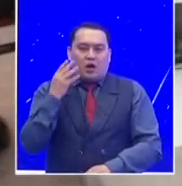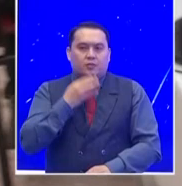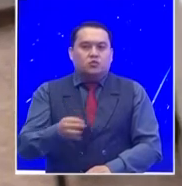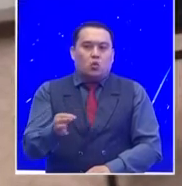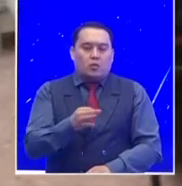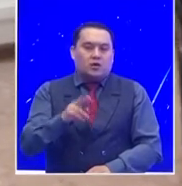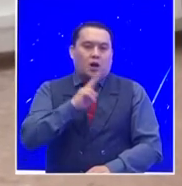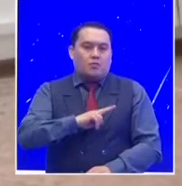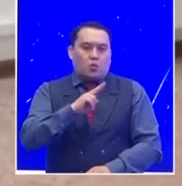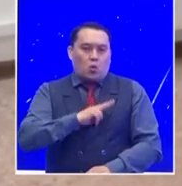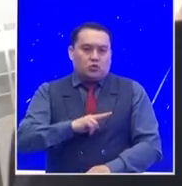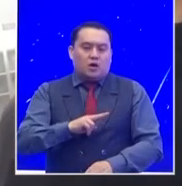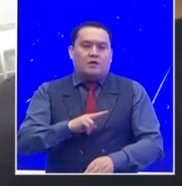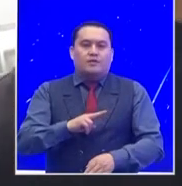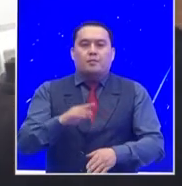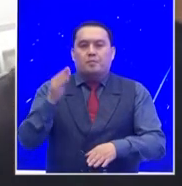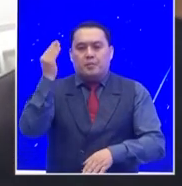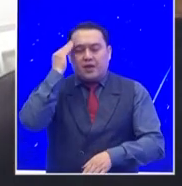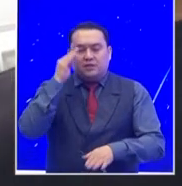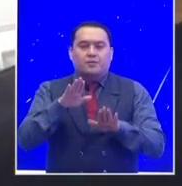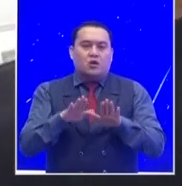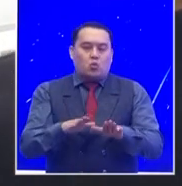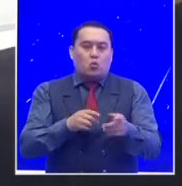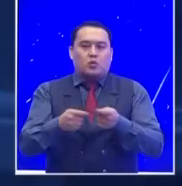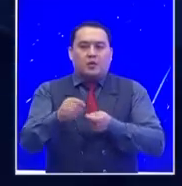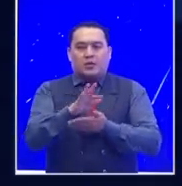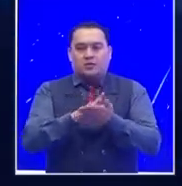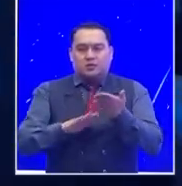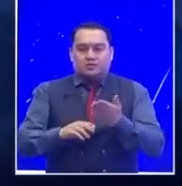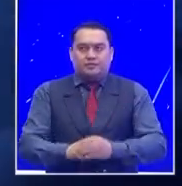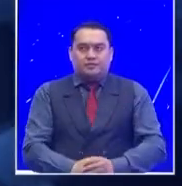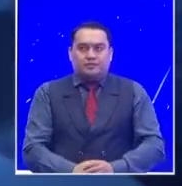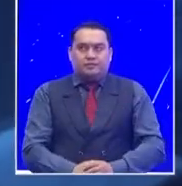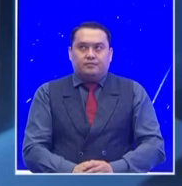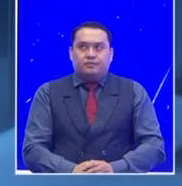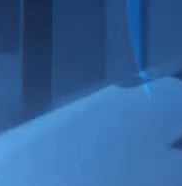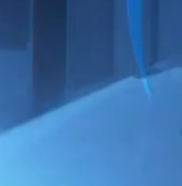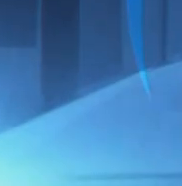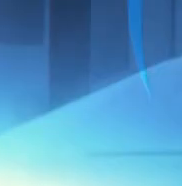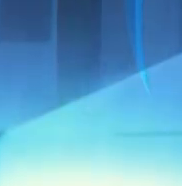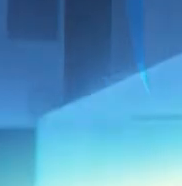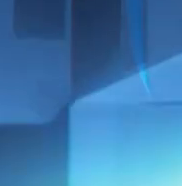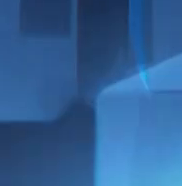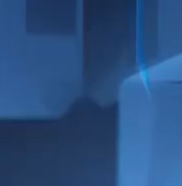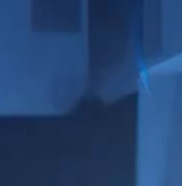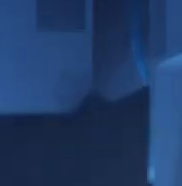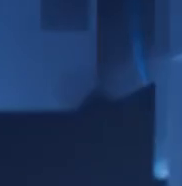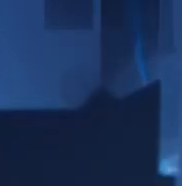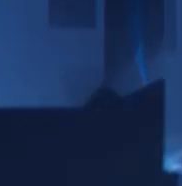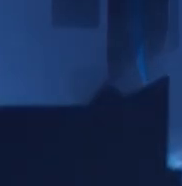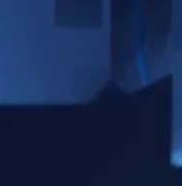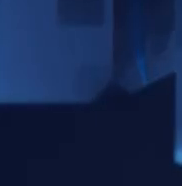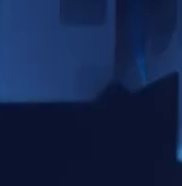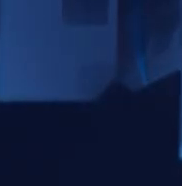области. Работа по их определению местными исполнительными органами продолжается. Илиман Рамбеков, Аблай Кутукбай, телеканал ЖТСУ, Талдыкурган.